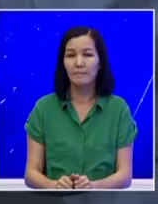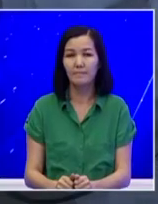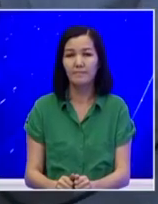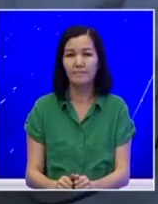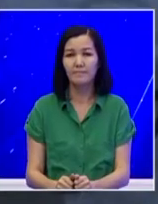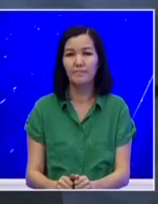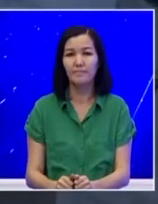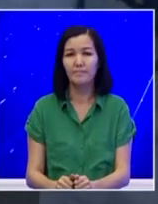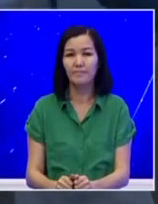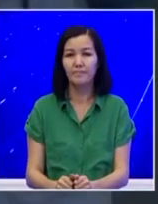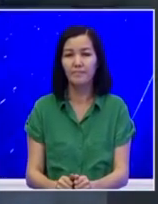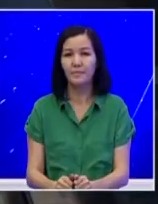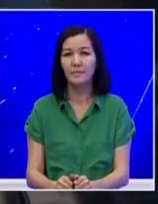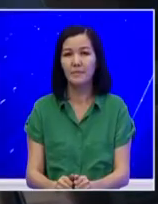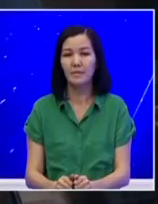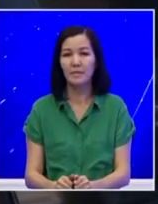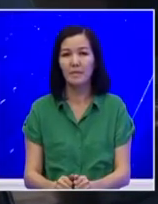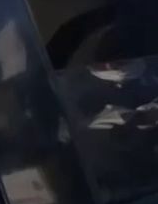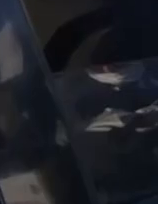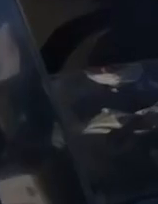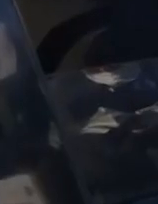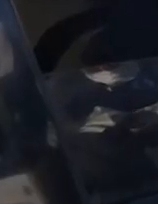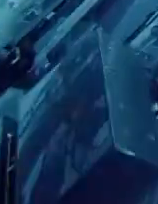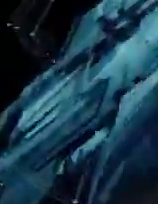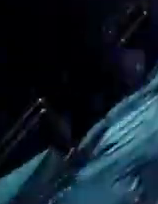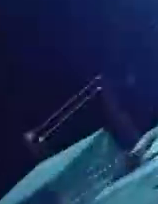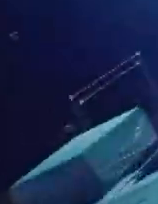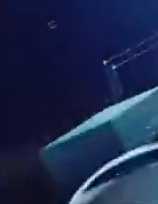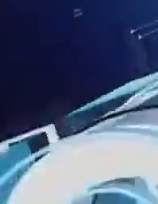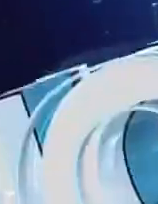Аманжол Жункешев, телеканал ЖТСУ, Райымбекский район.